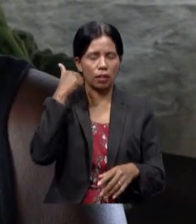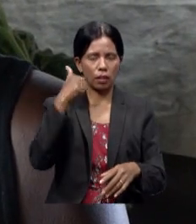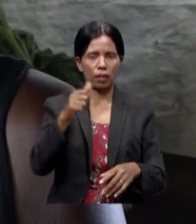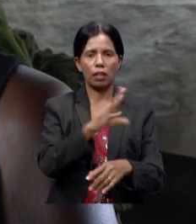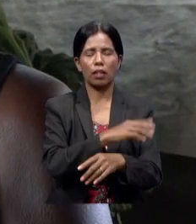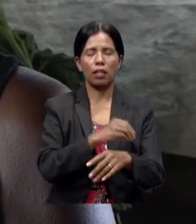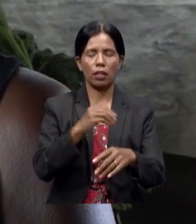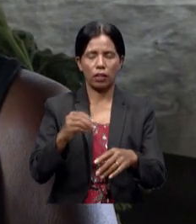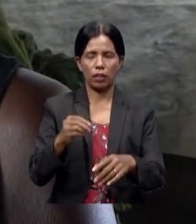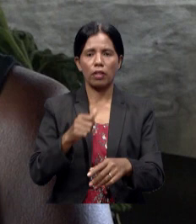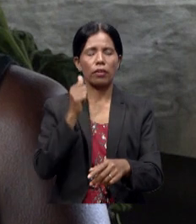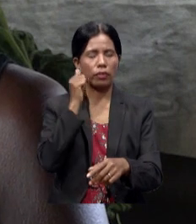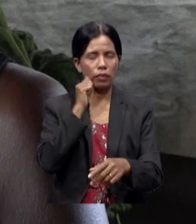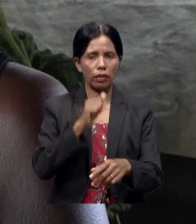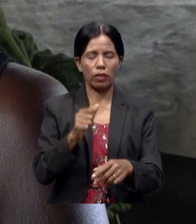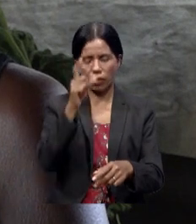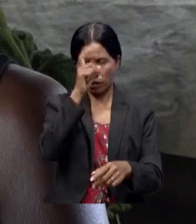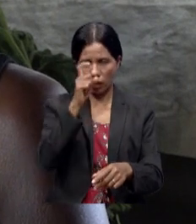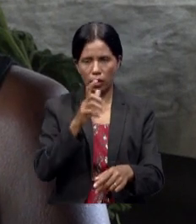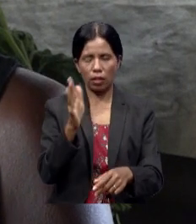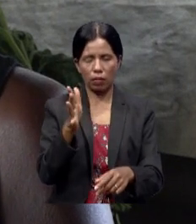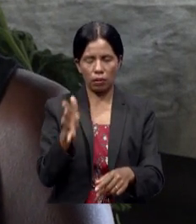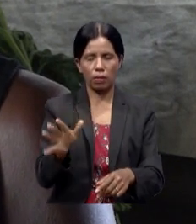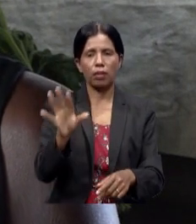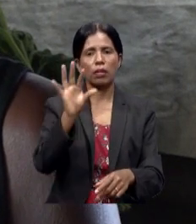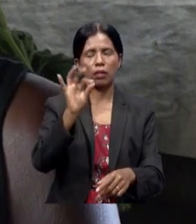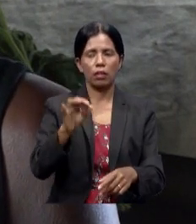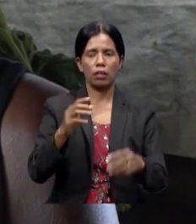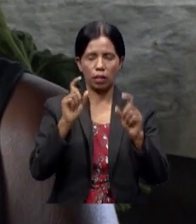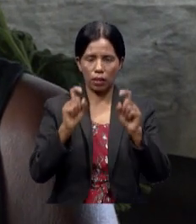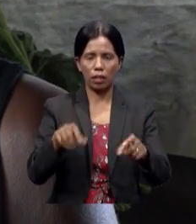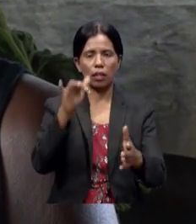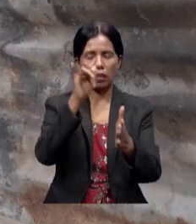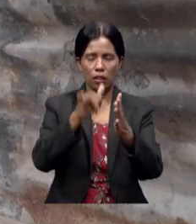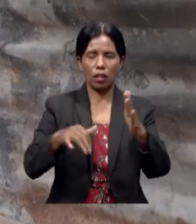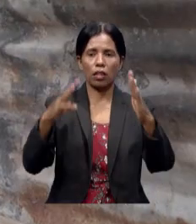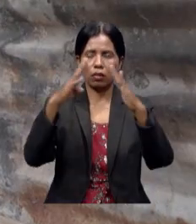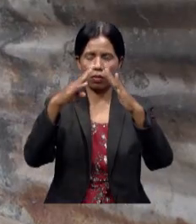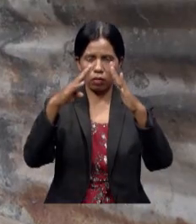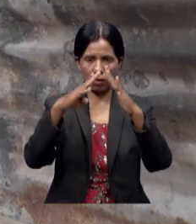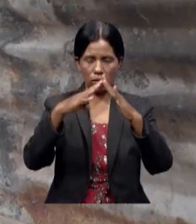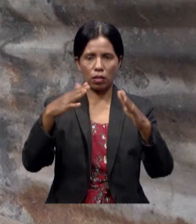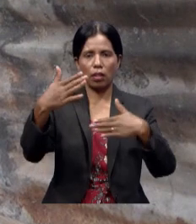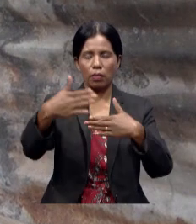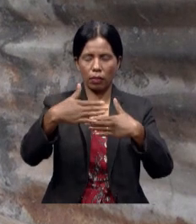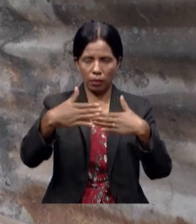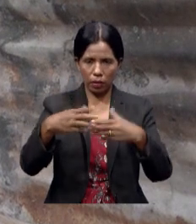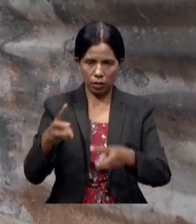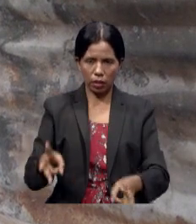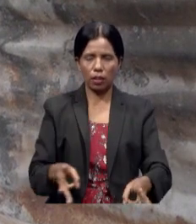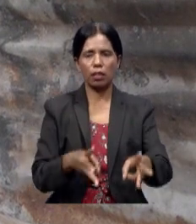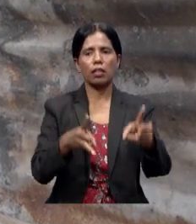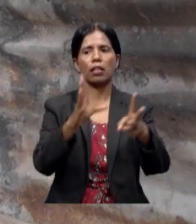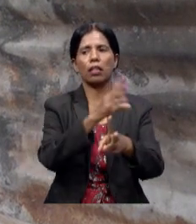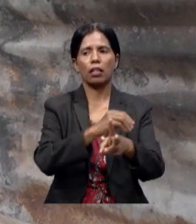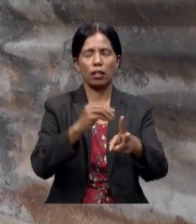falo roidade limanulo restincia, obrigado, tem que hela deit iha uma kikoan, besi kiha estrada ninin,